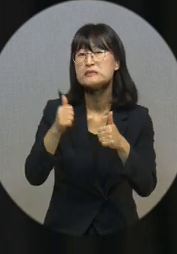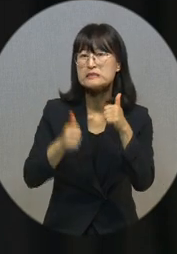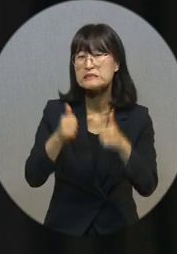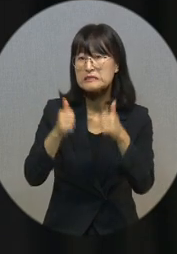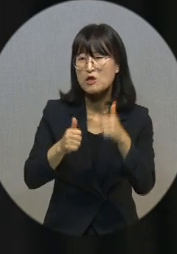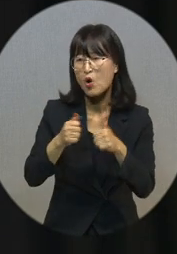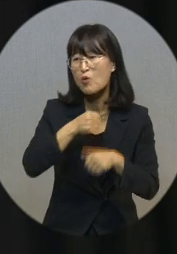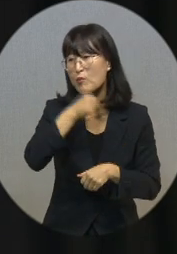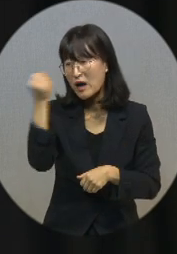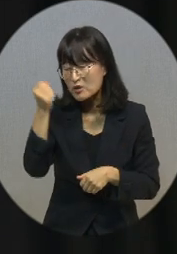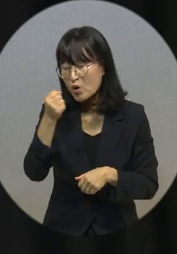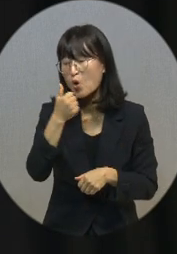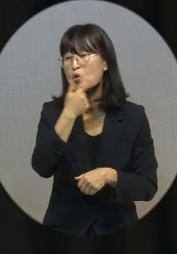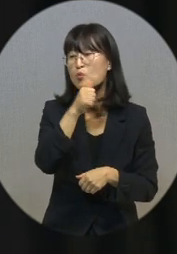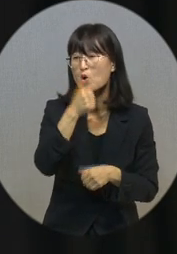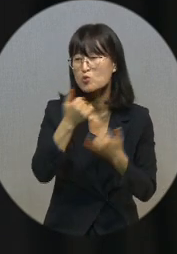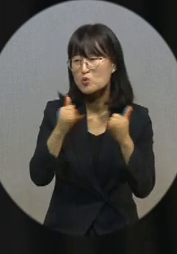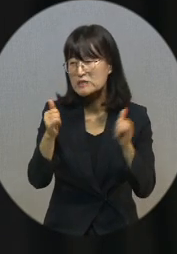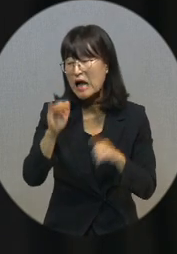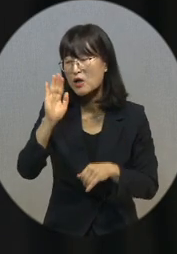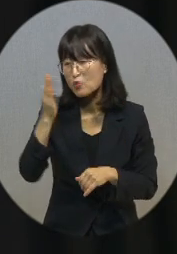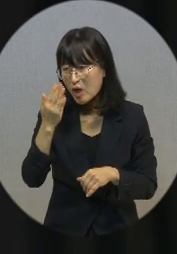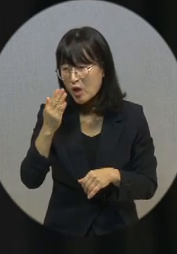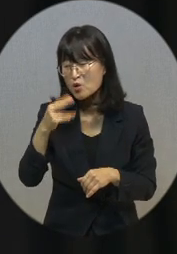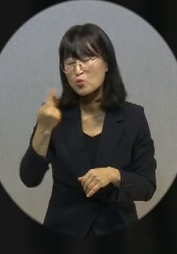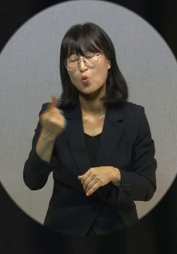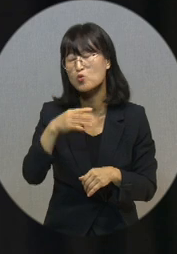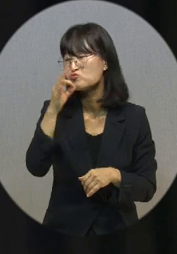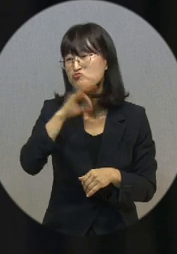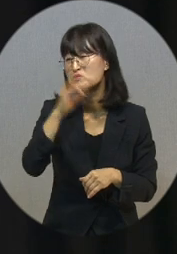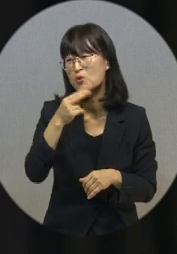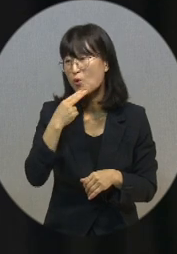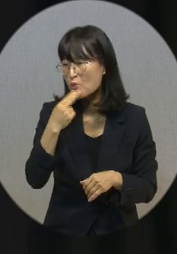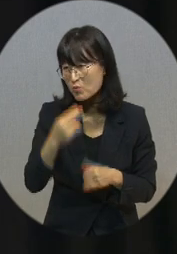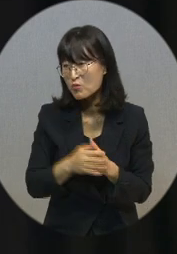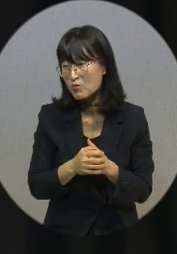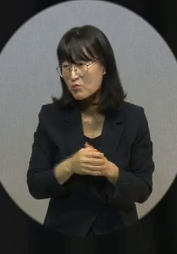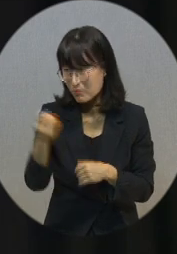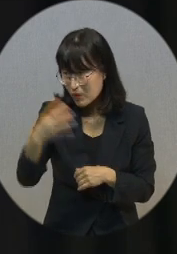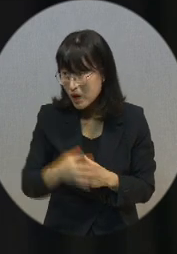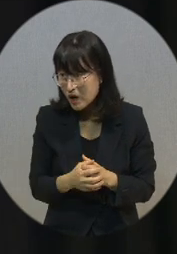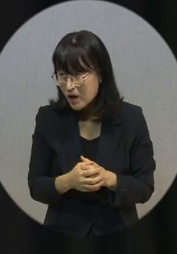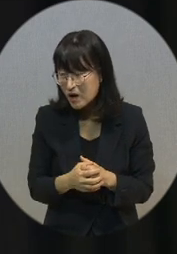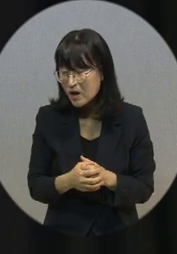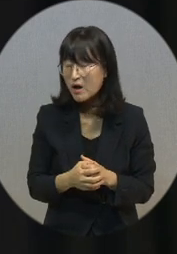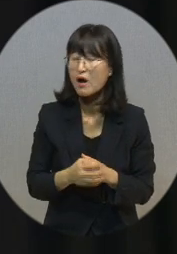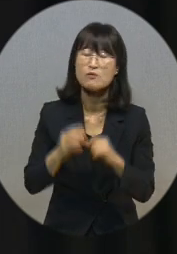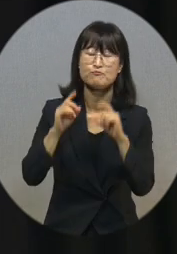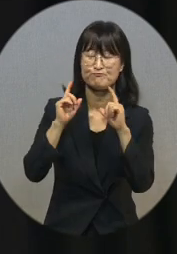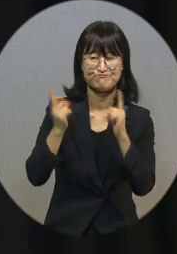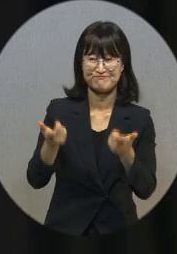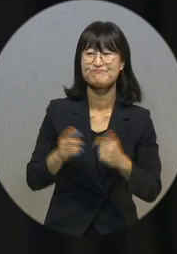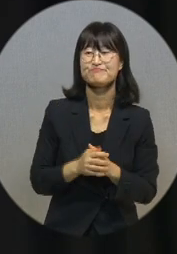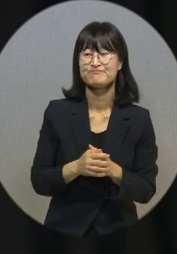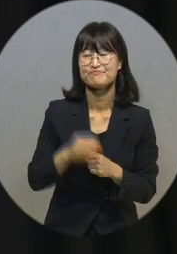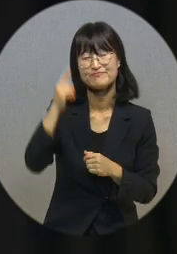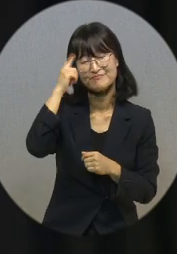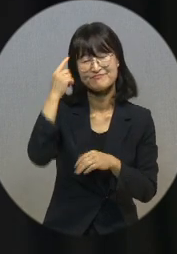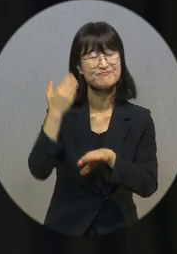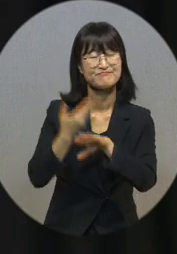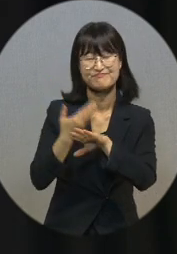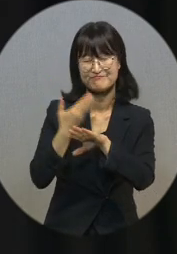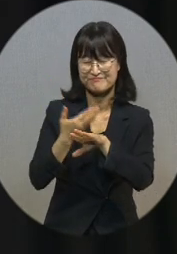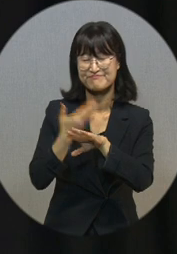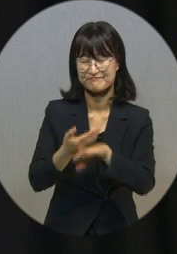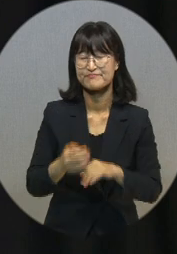소용없죠. 이렇게 말씀을 하셨어요. 근데 어떻게 보면 안타까워서 하신 말씀이지만 네. 저는 한 번도 그렇게 생각해 본 적이